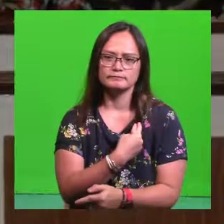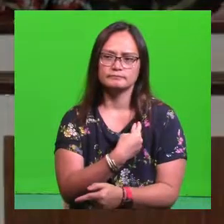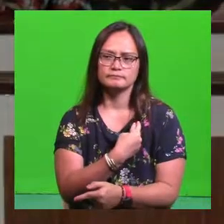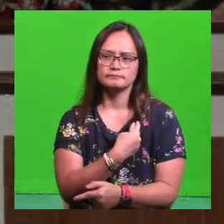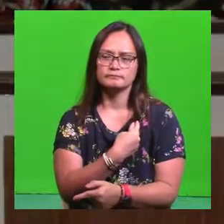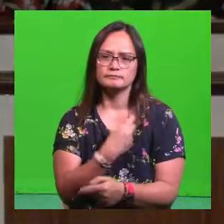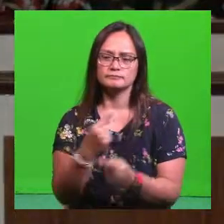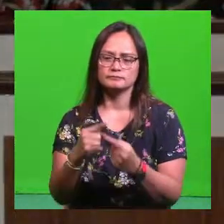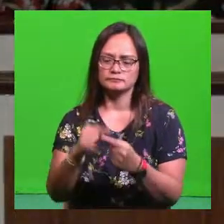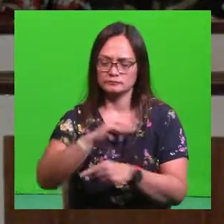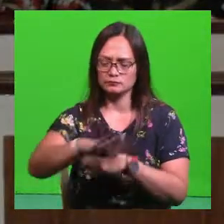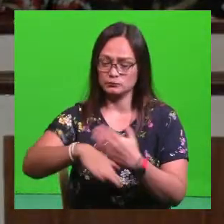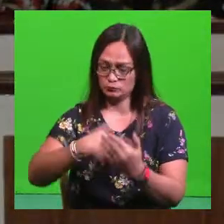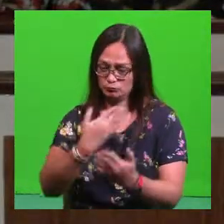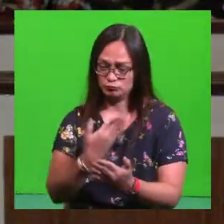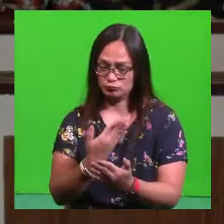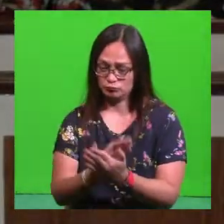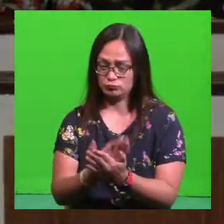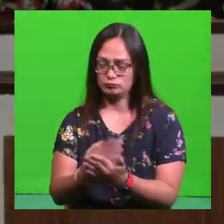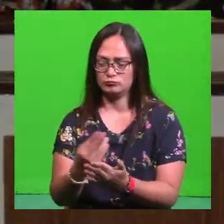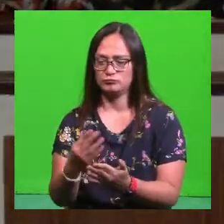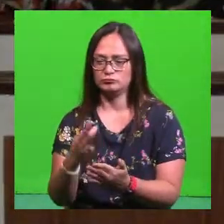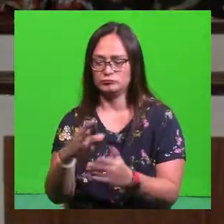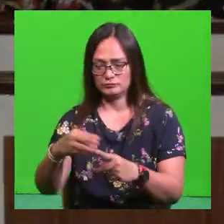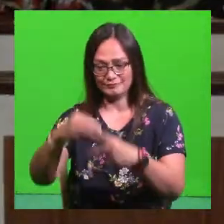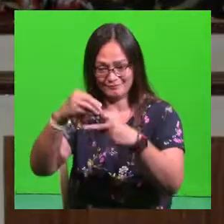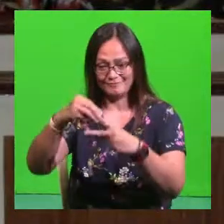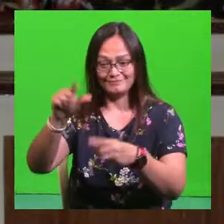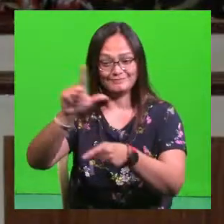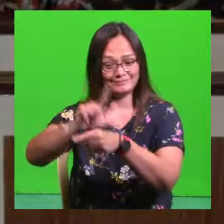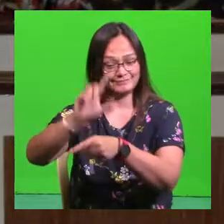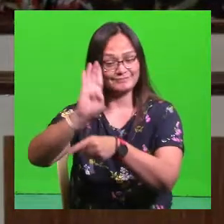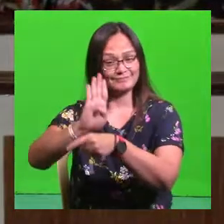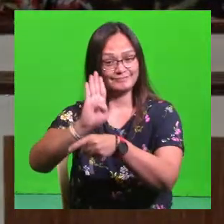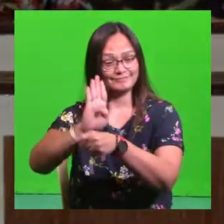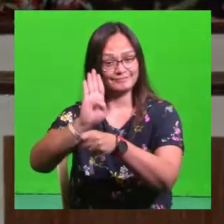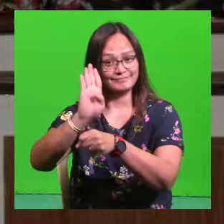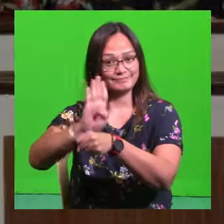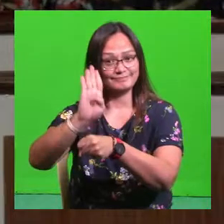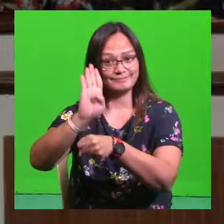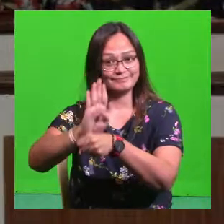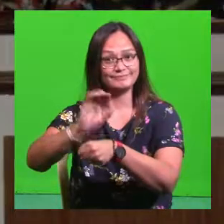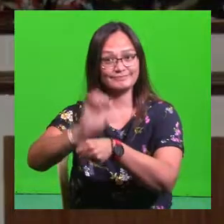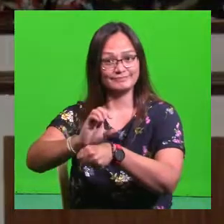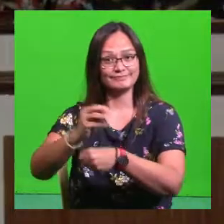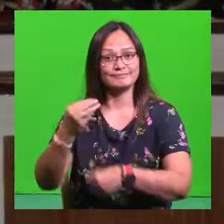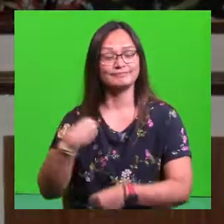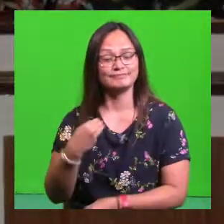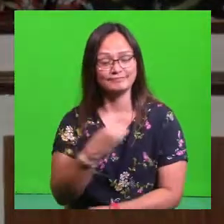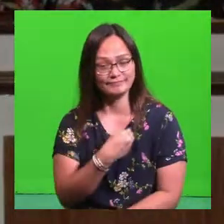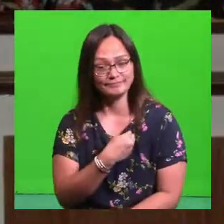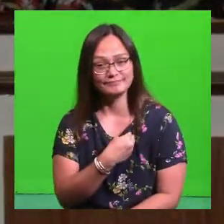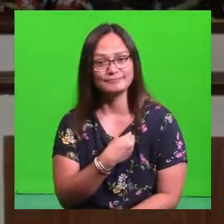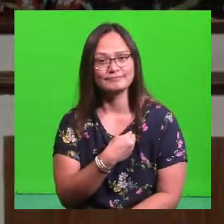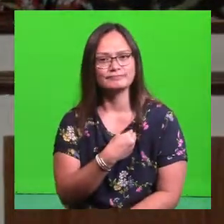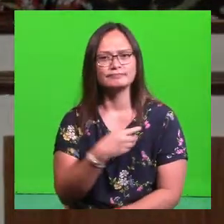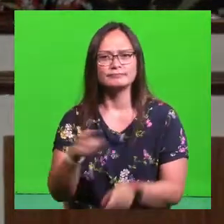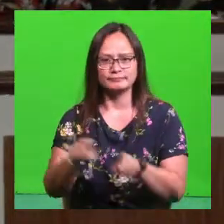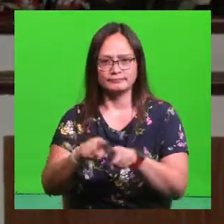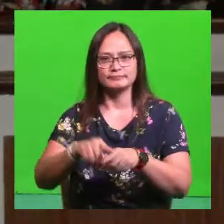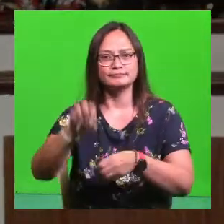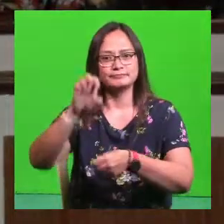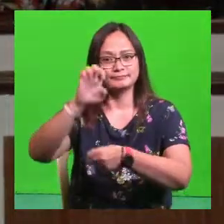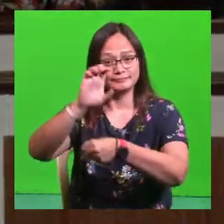na nasa Lighthouse. Sa atin bilang gawain ng Panginoon. Sa atin bilang eklesiya. At kung kayo'y